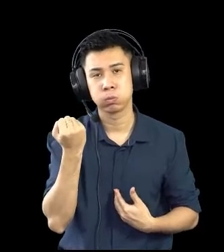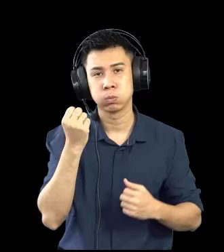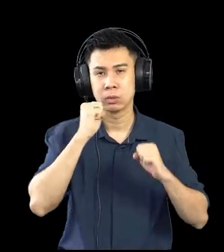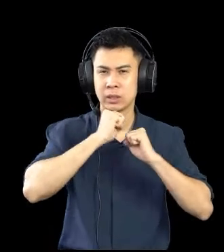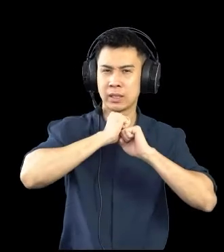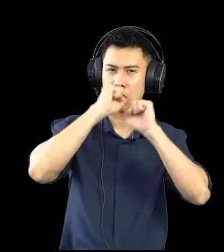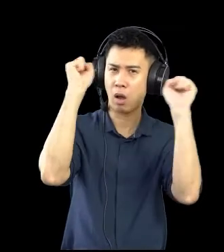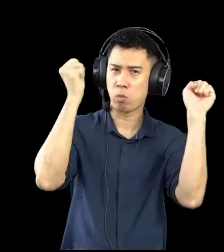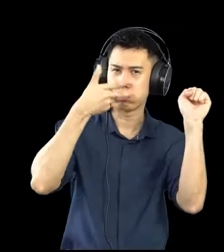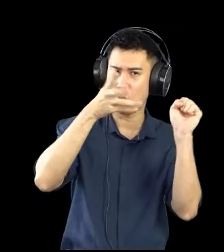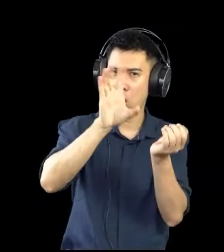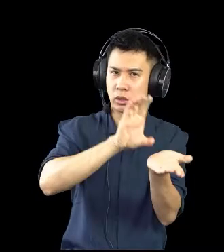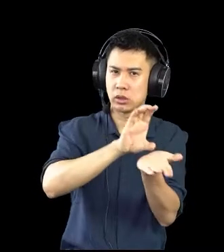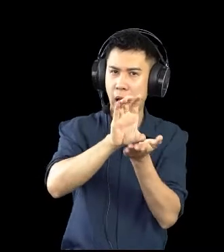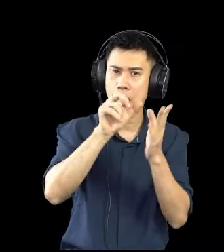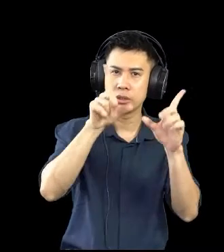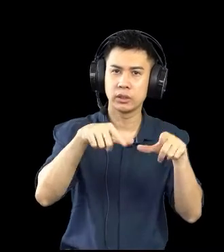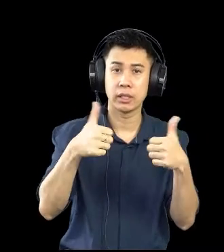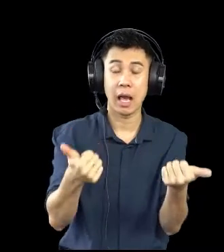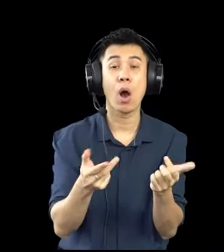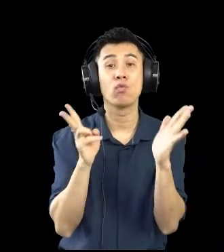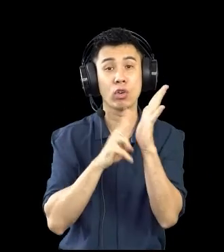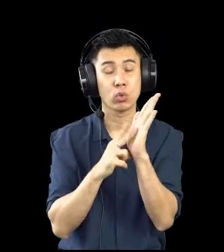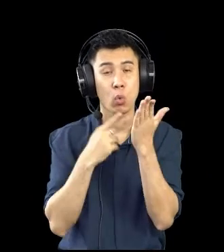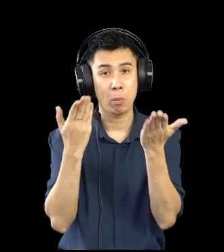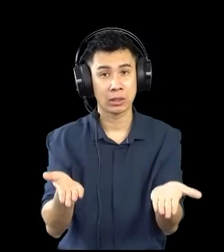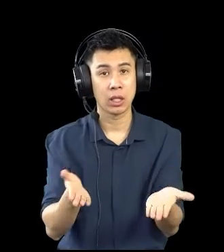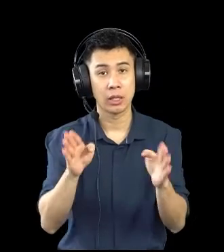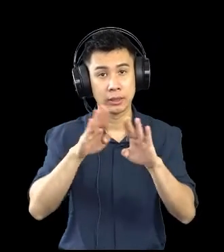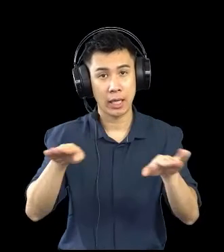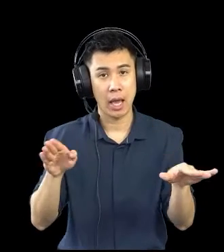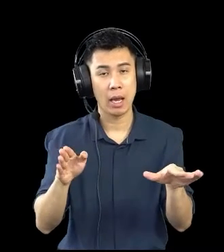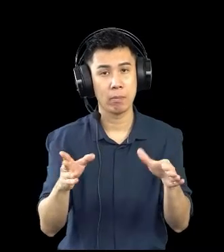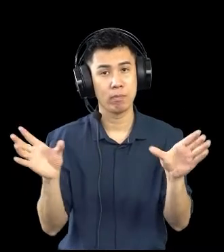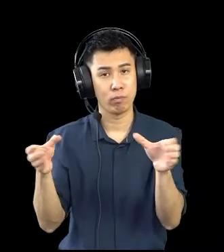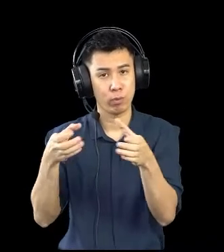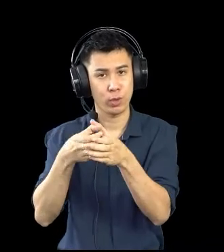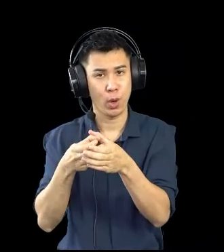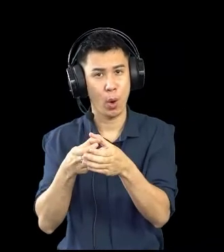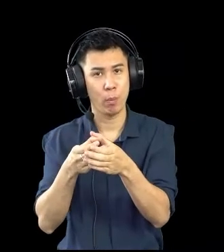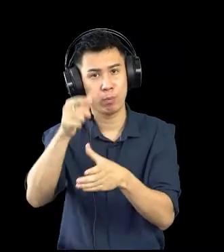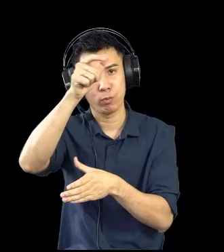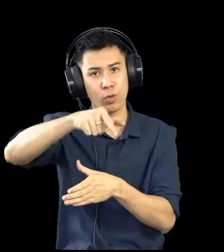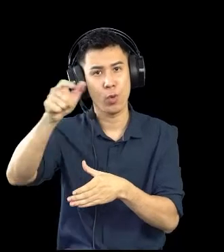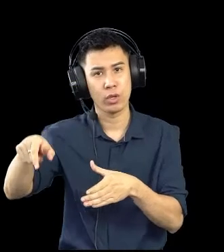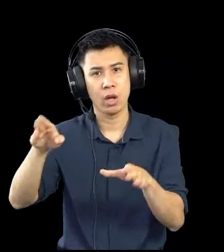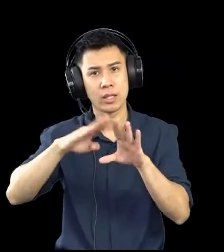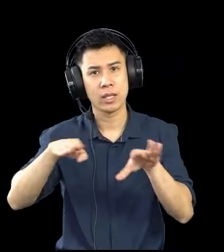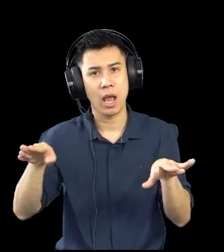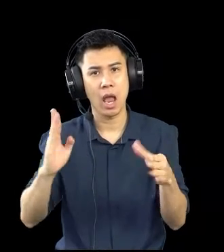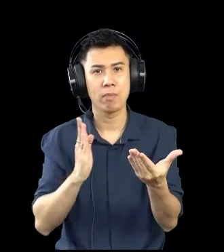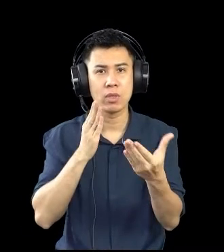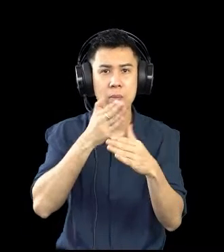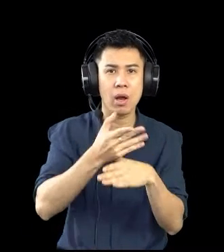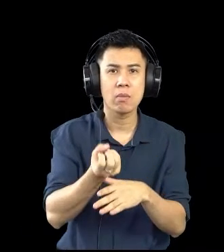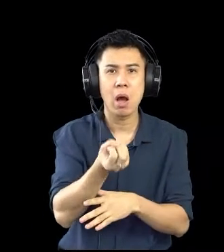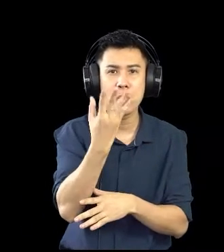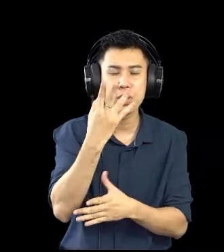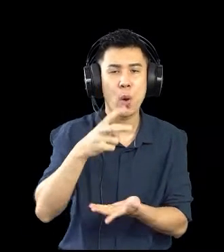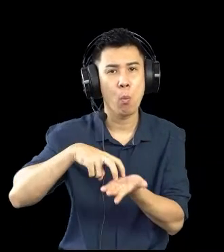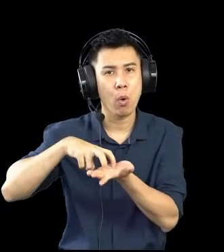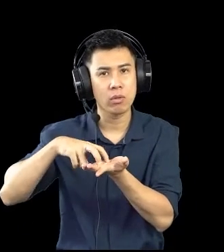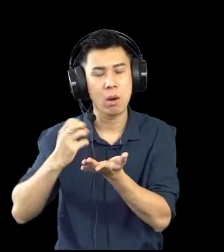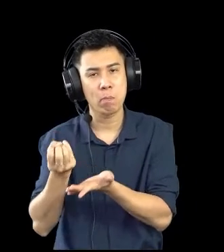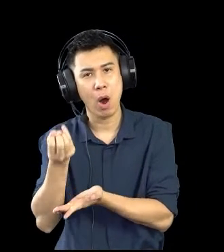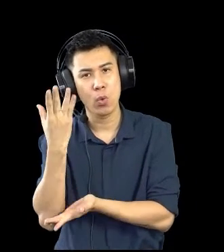tựu của dự án được không? Ví dụ như hiện tại bọn em đã tiếp cận được bao nhiêu nhóm đối tượng là trẻ em hay là học sinh người khuyết tật,